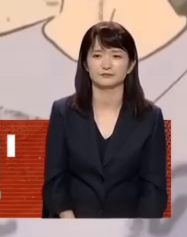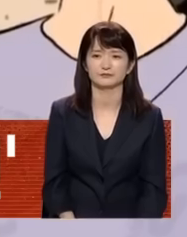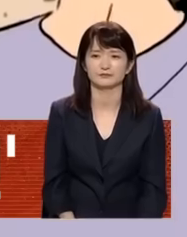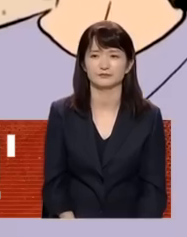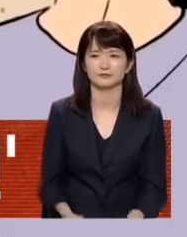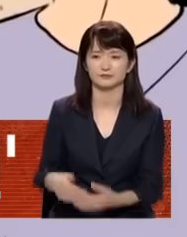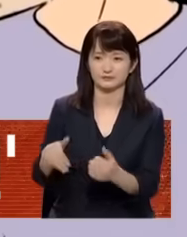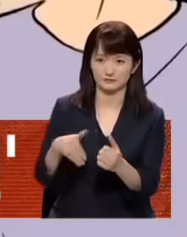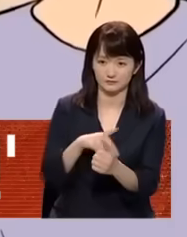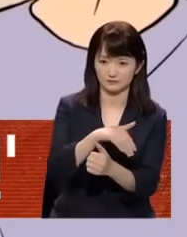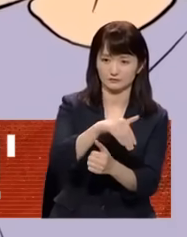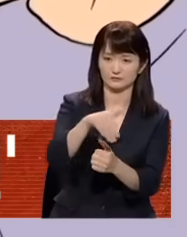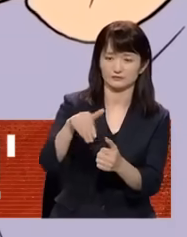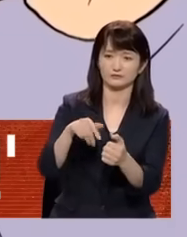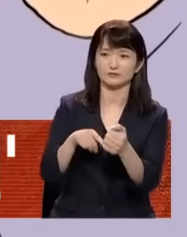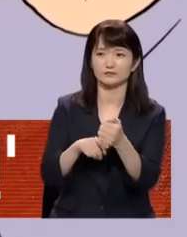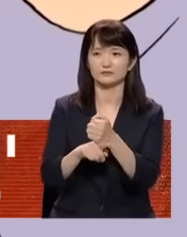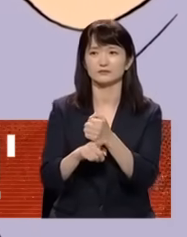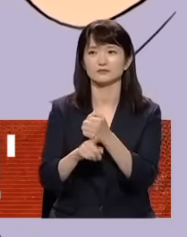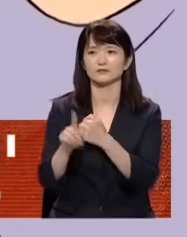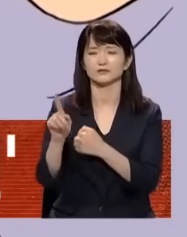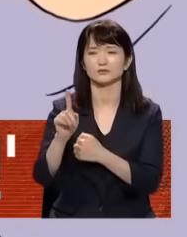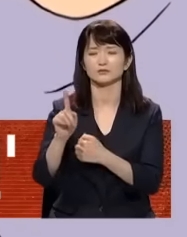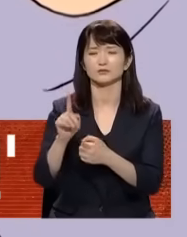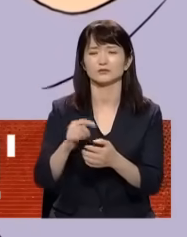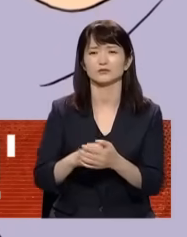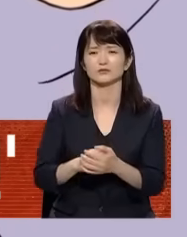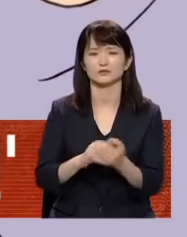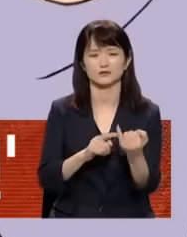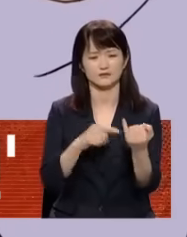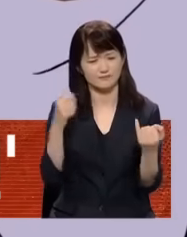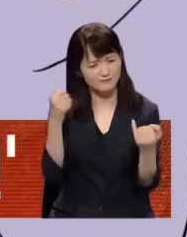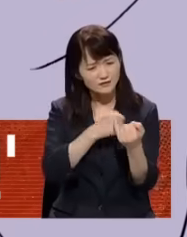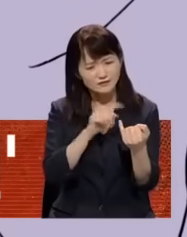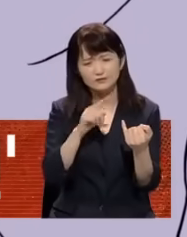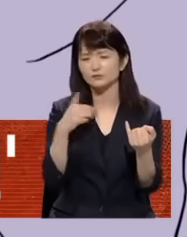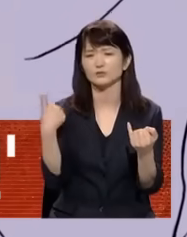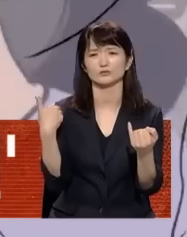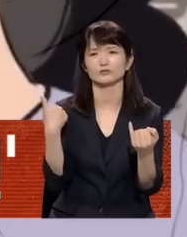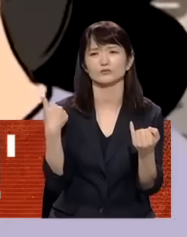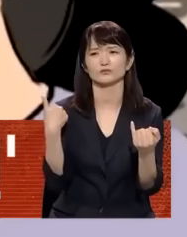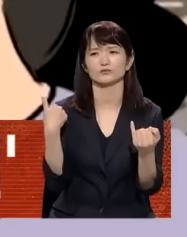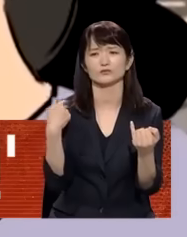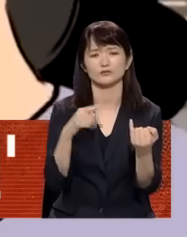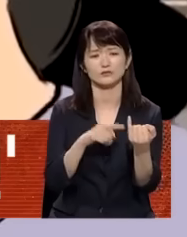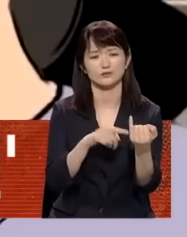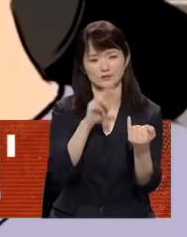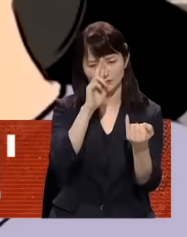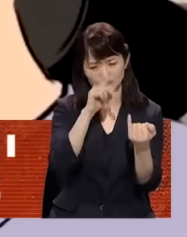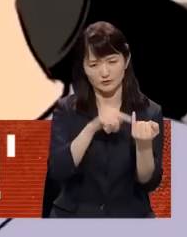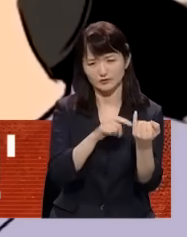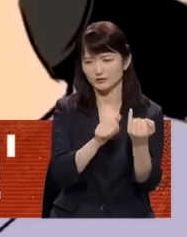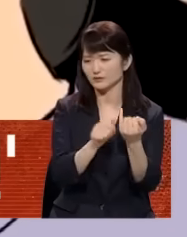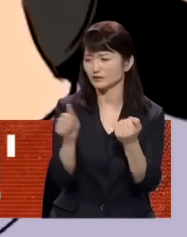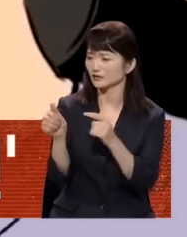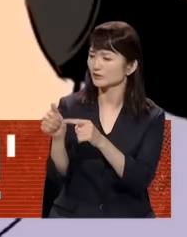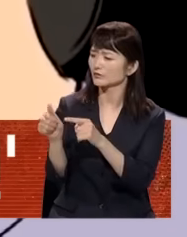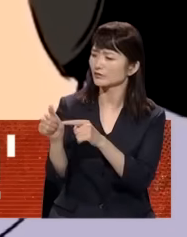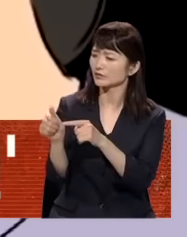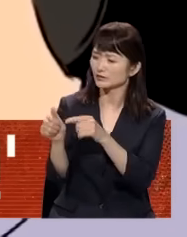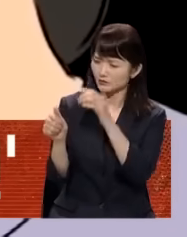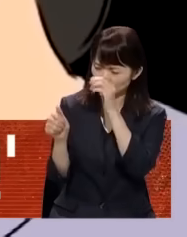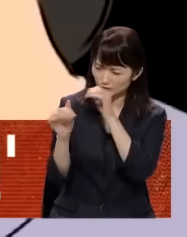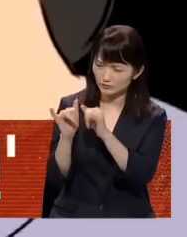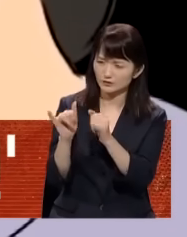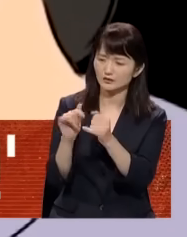주변에서는 이런 이유 때문에 전혀 눈치챌 수도 없었고 박 씨한테 정말 다정한 남편한테 살고 있으니 정말 너는